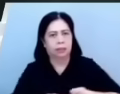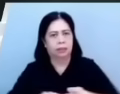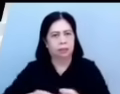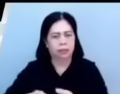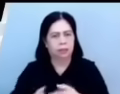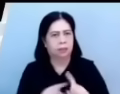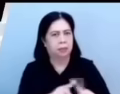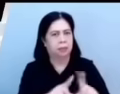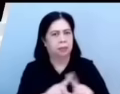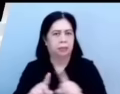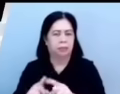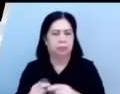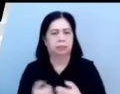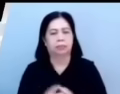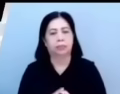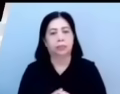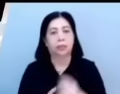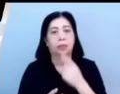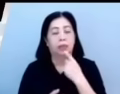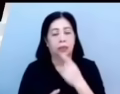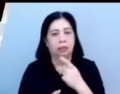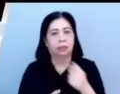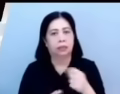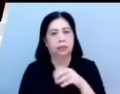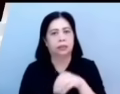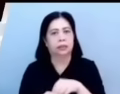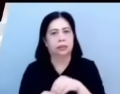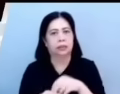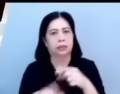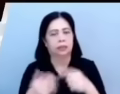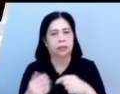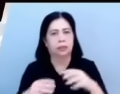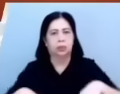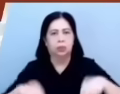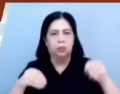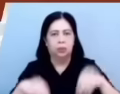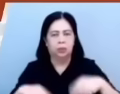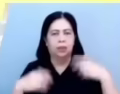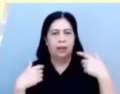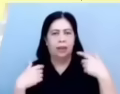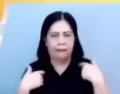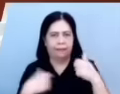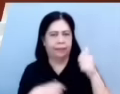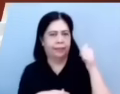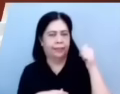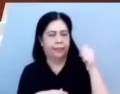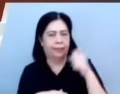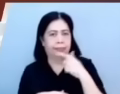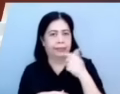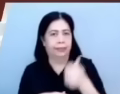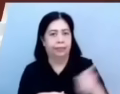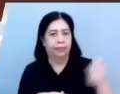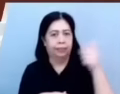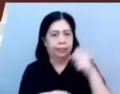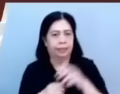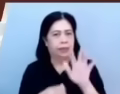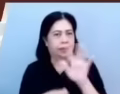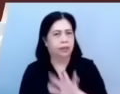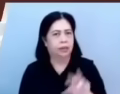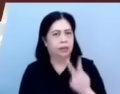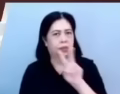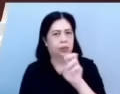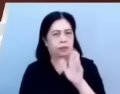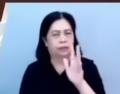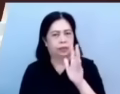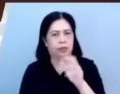kama. Sinabi ni Epogon, naglalaman naman ng mga tela ang warehouse na nasa likuran nila. Ayon sa pamunuan ng warehouse, tinatayang nasa 250 to